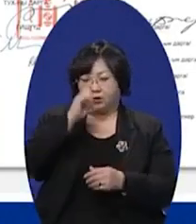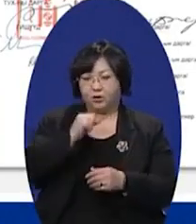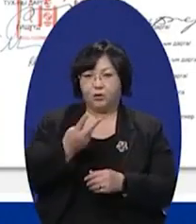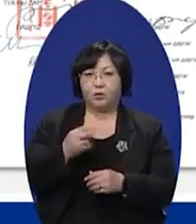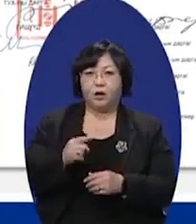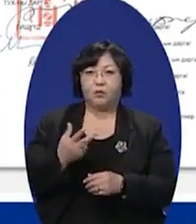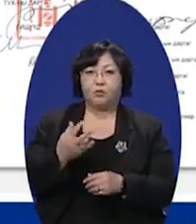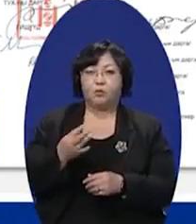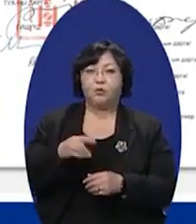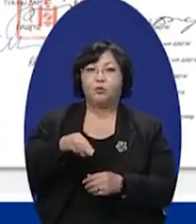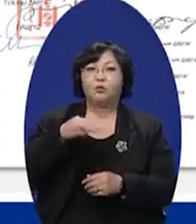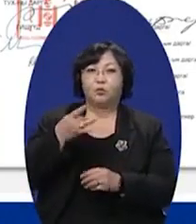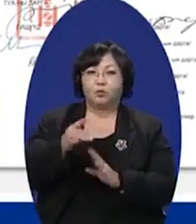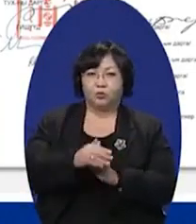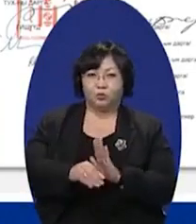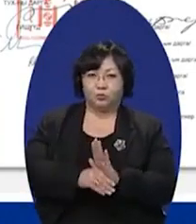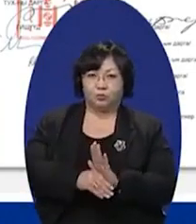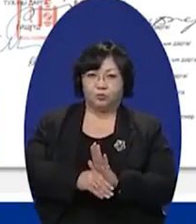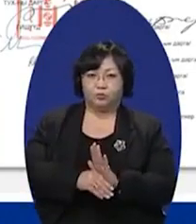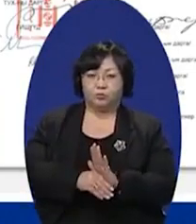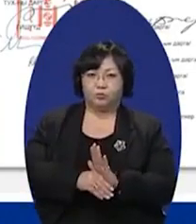төр журам гэж байгаа.